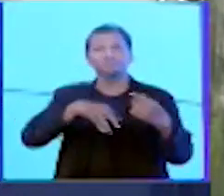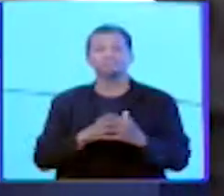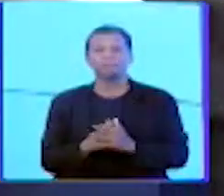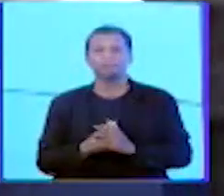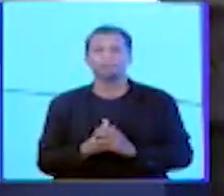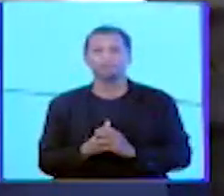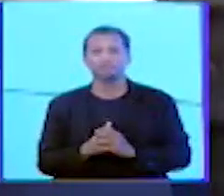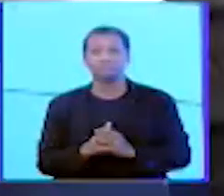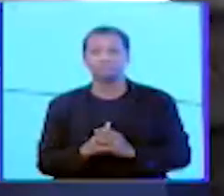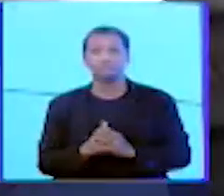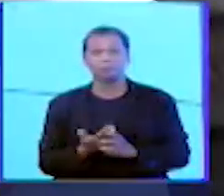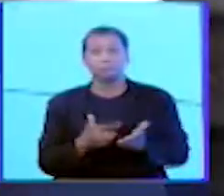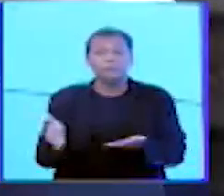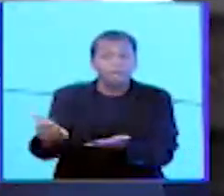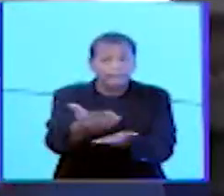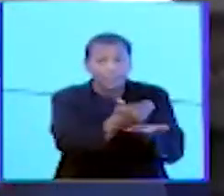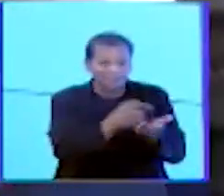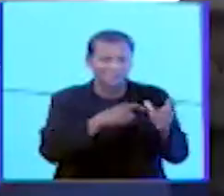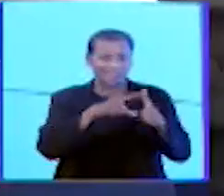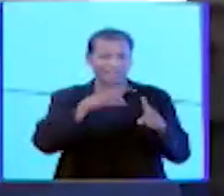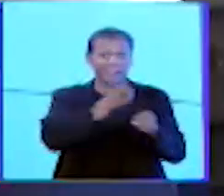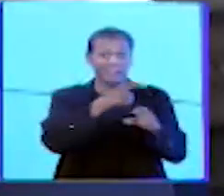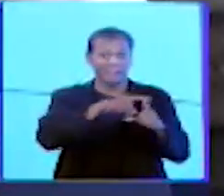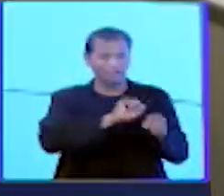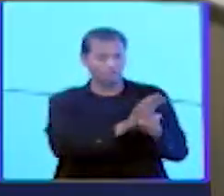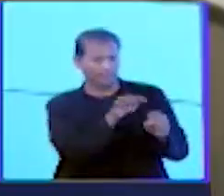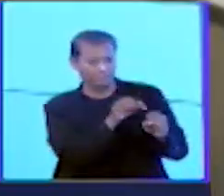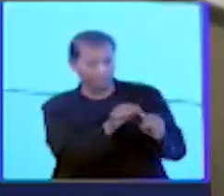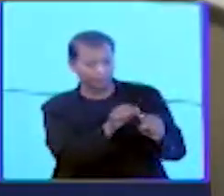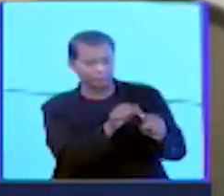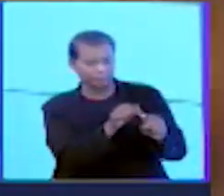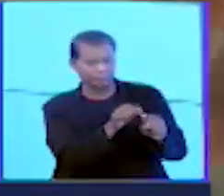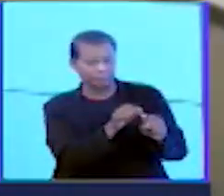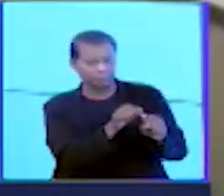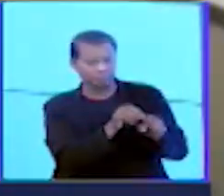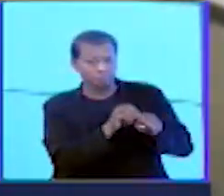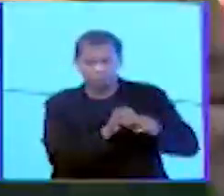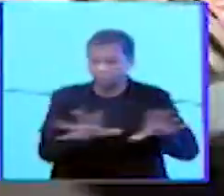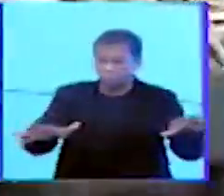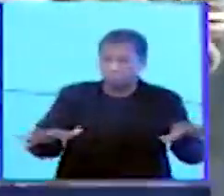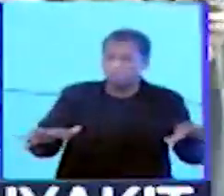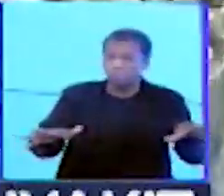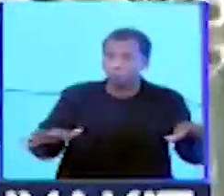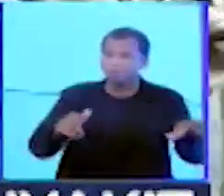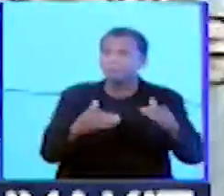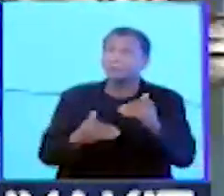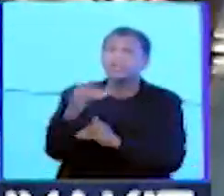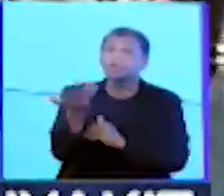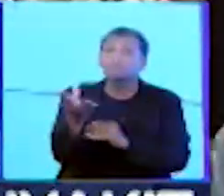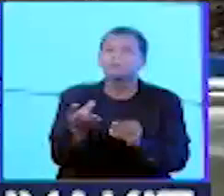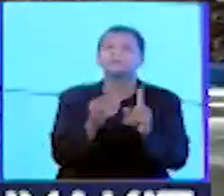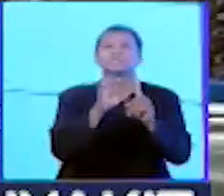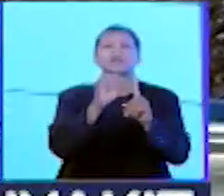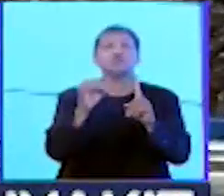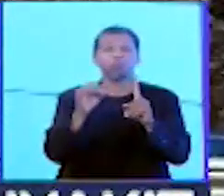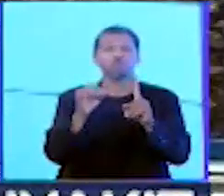Menurut data Satgas COVID-19, resiko tertular penyakit terutama COVID-19 akan meningkat 100% jika kita tidak